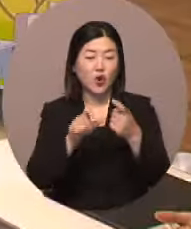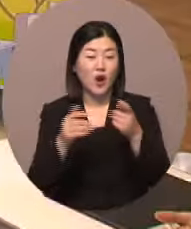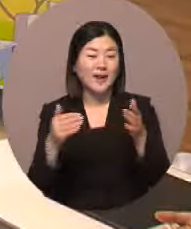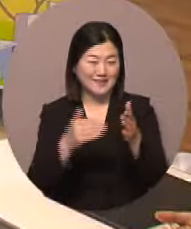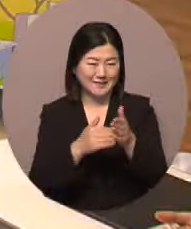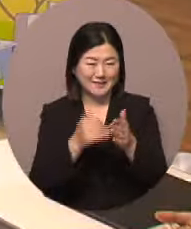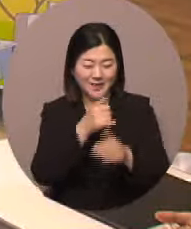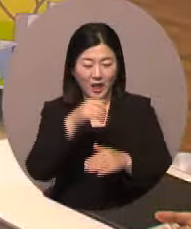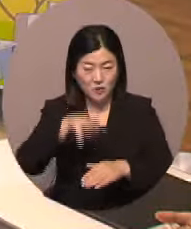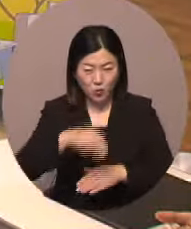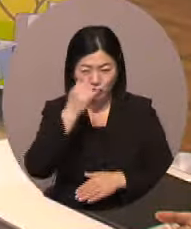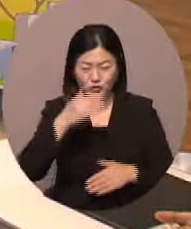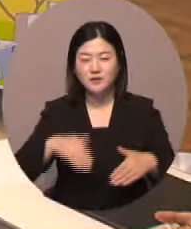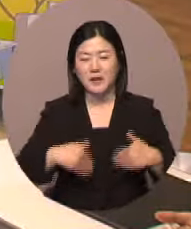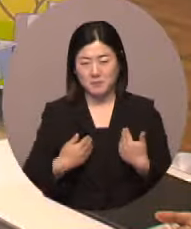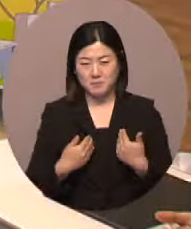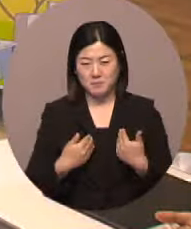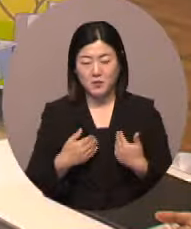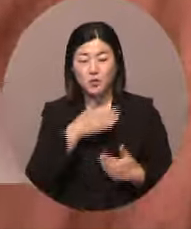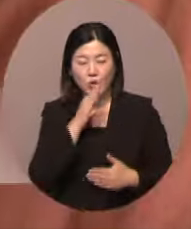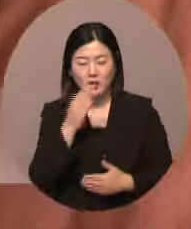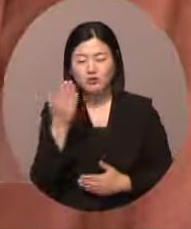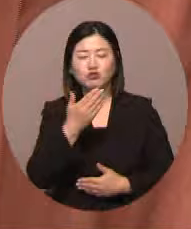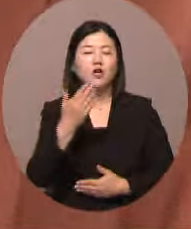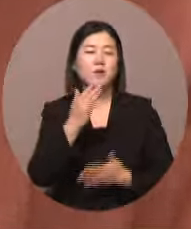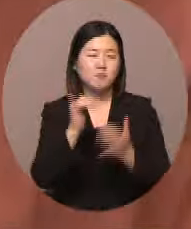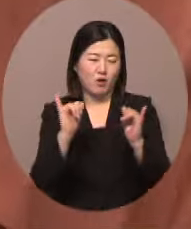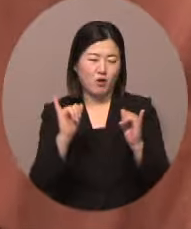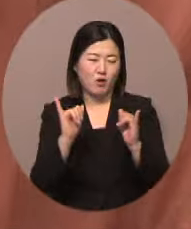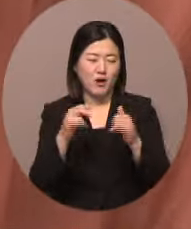11월까지 세종과 충남에서 모두 9천여 명의